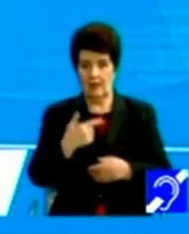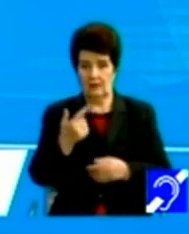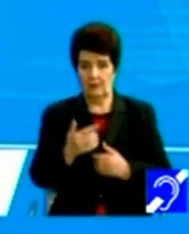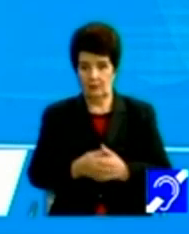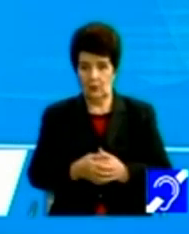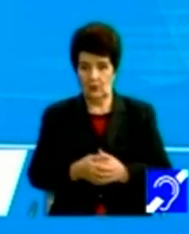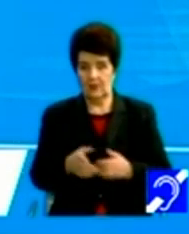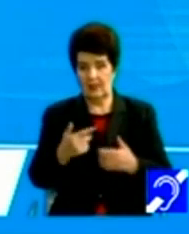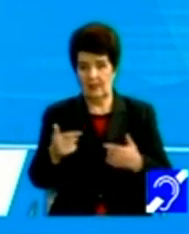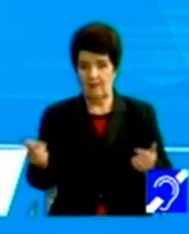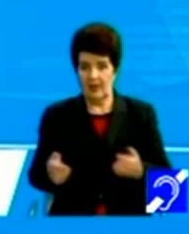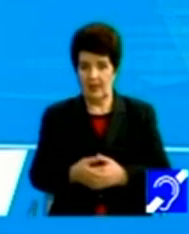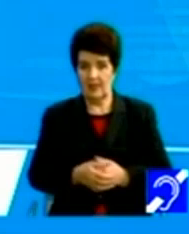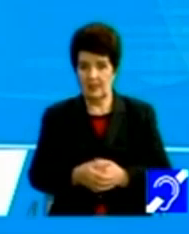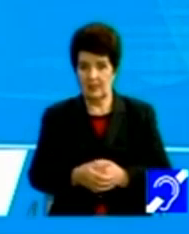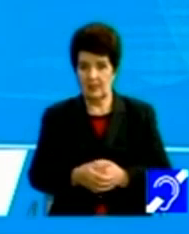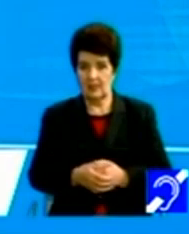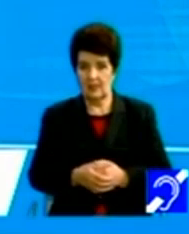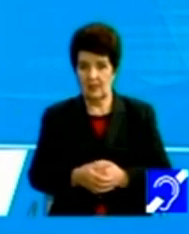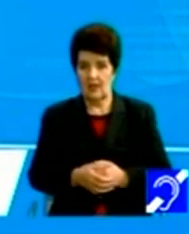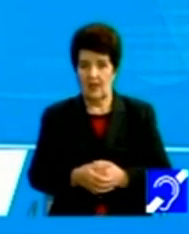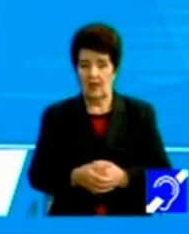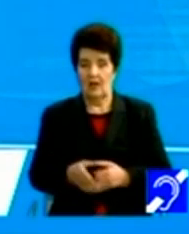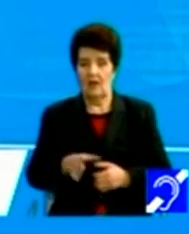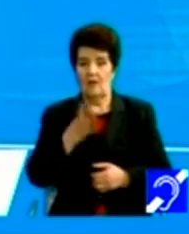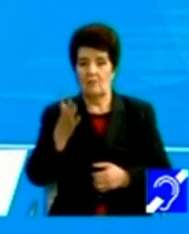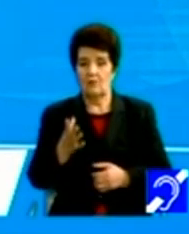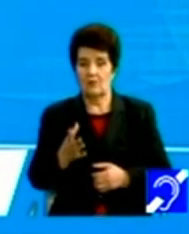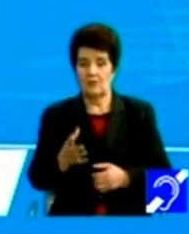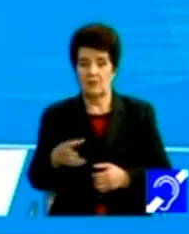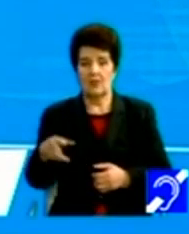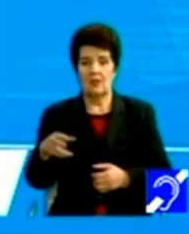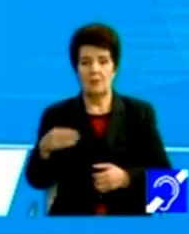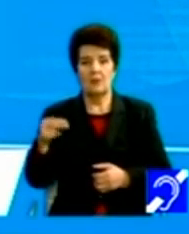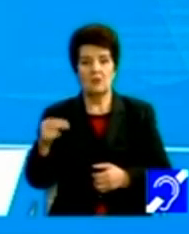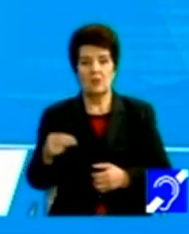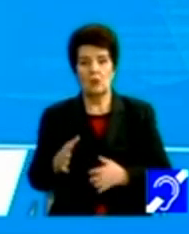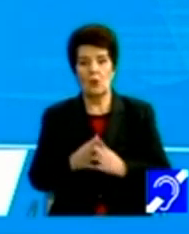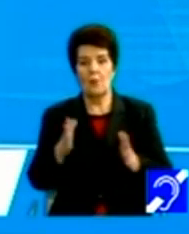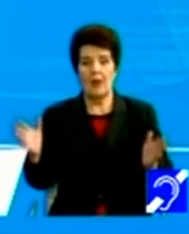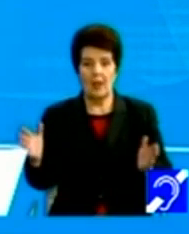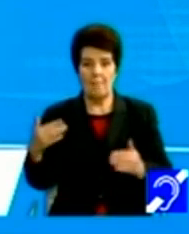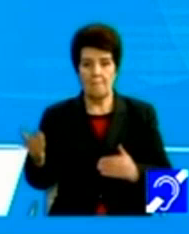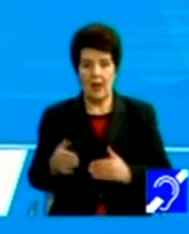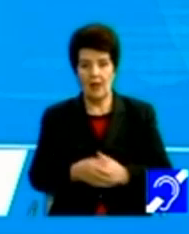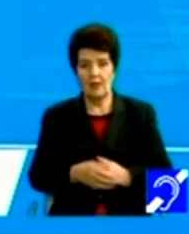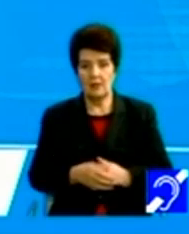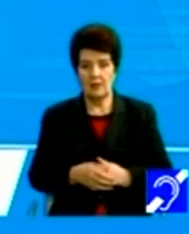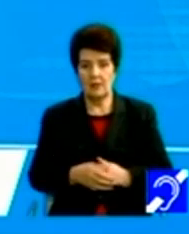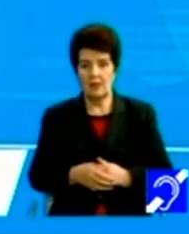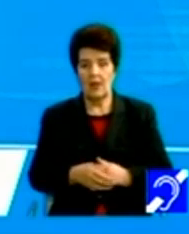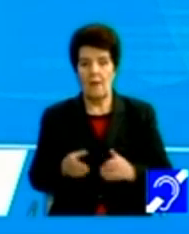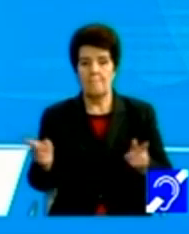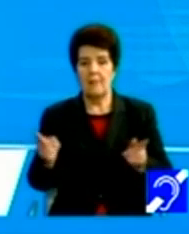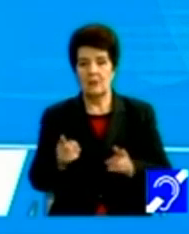se potrivește cu ceea ce stă în fișa postului scris de președinte. Mai departe mergem către, pe